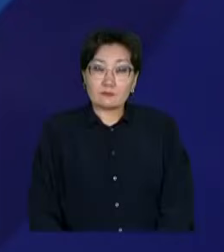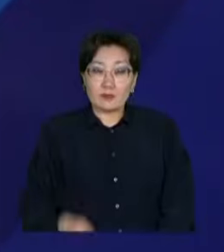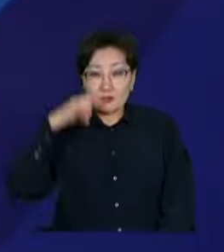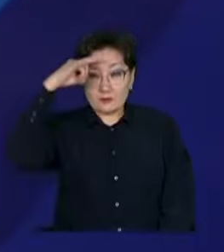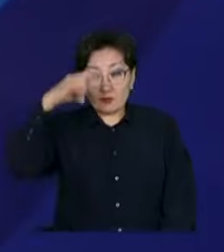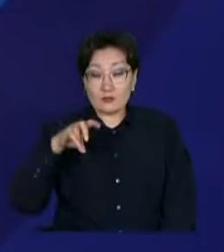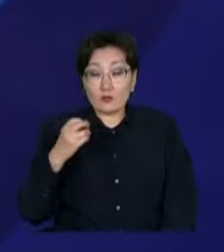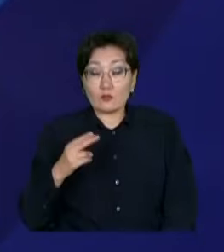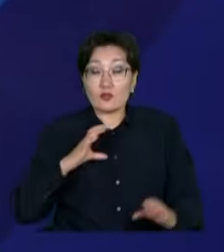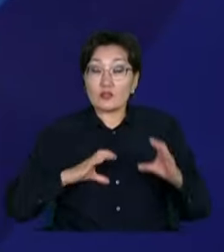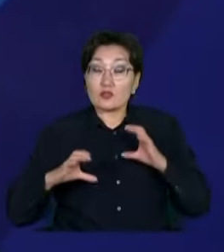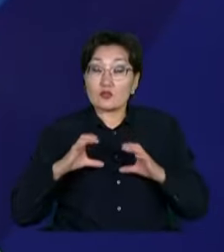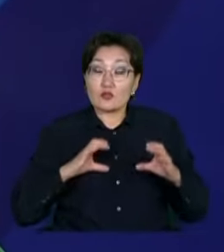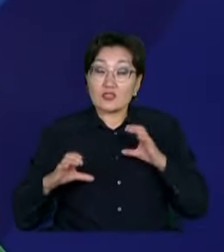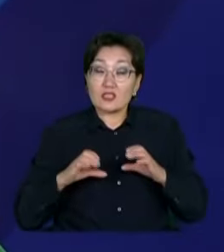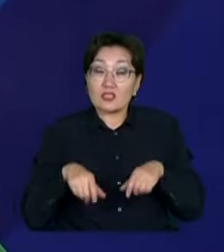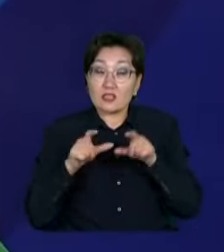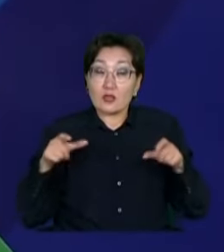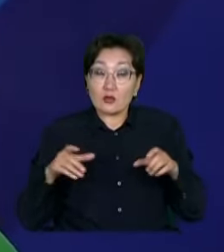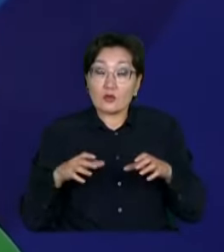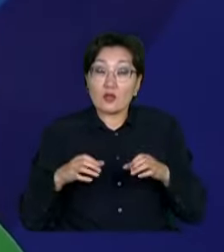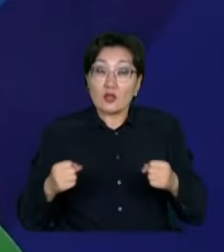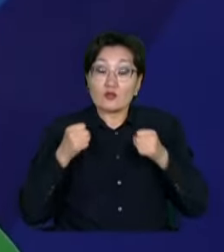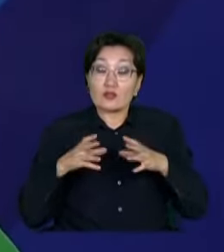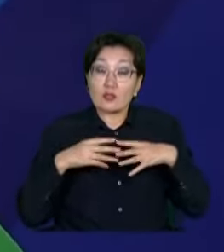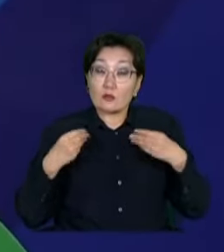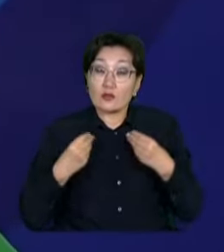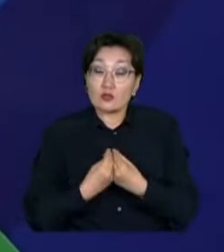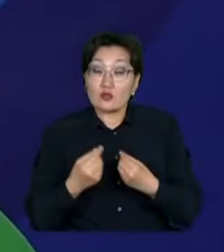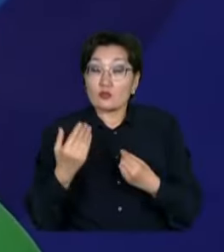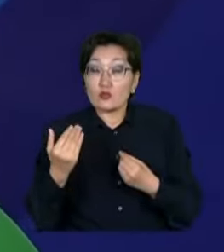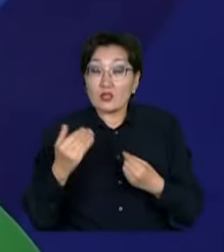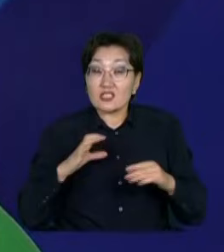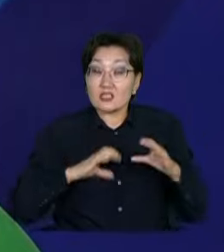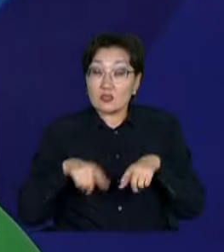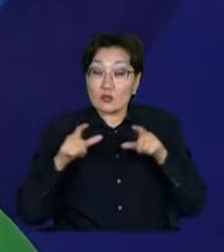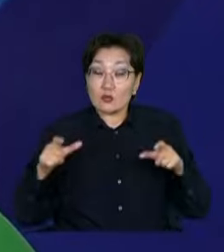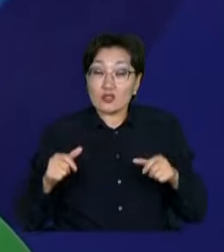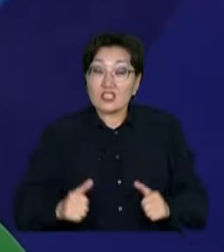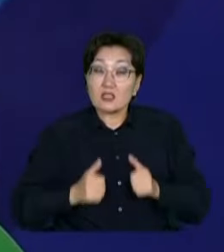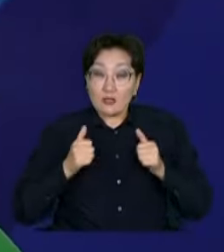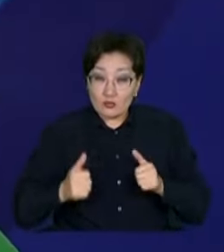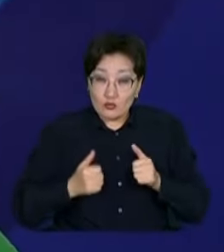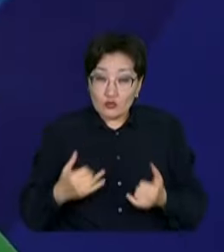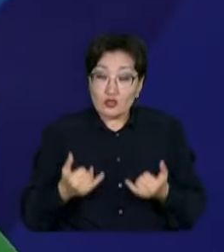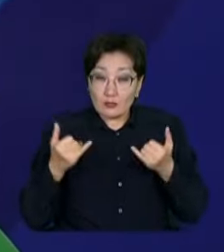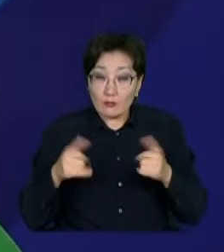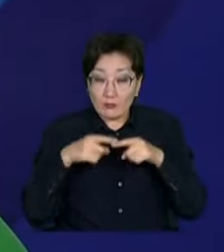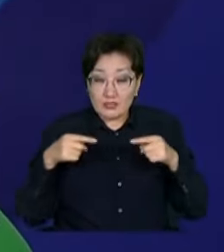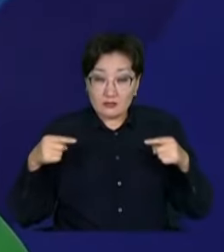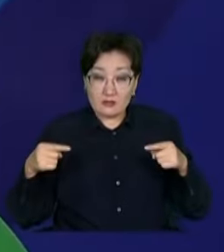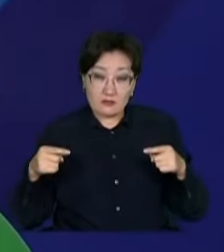Қазақстанның ұлттық студенттер спорт одағы студенттерді ынталандыру үшін, оларды жігерлендіру үшін және де басқа